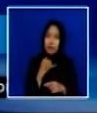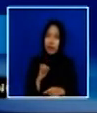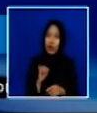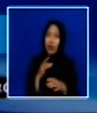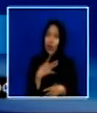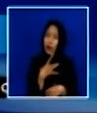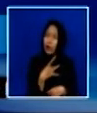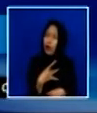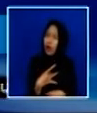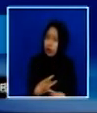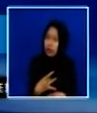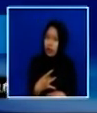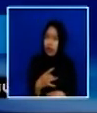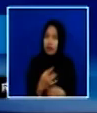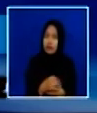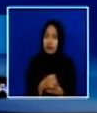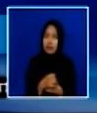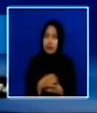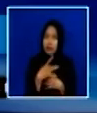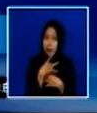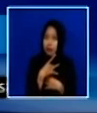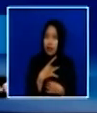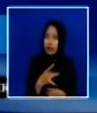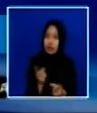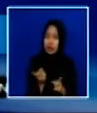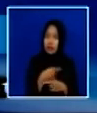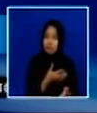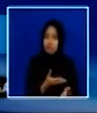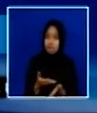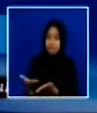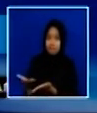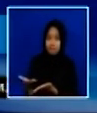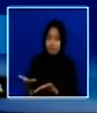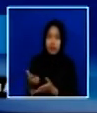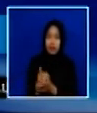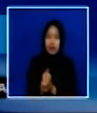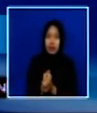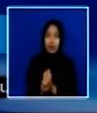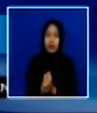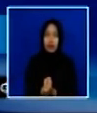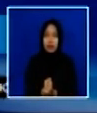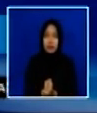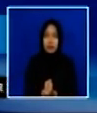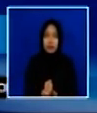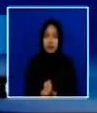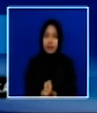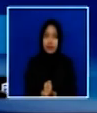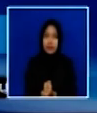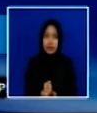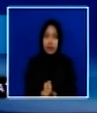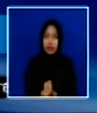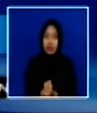antusias sekali dan mereka juga diberi kekuasaan oleh rekan kami yang bermateri